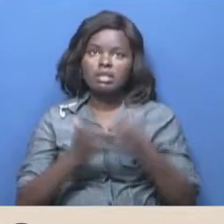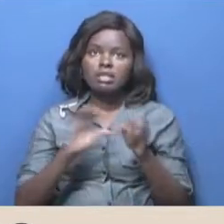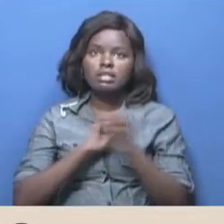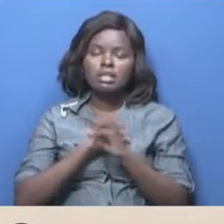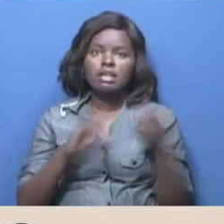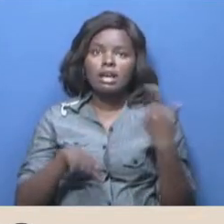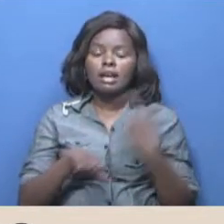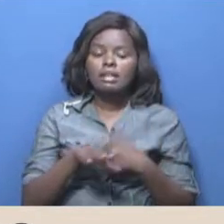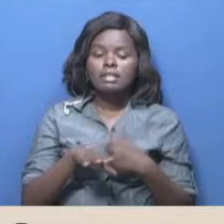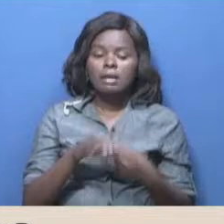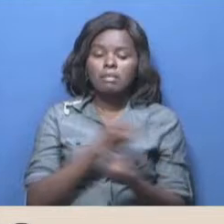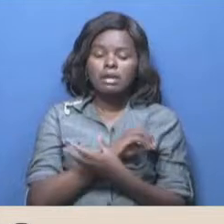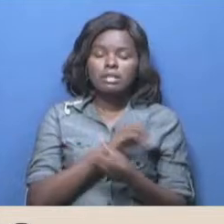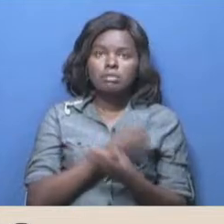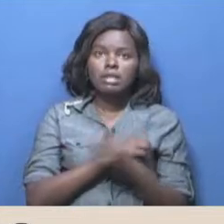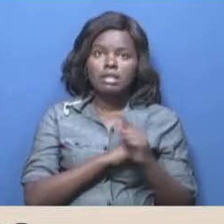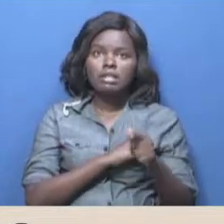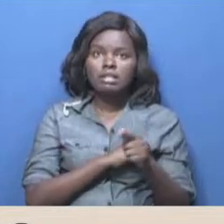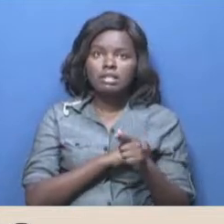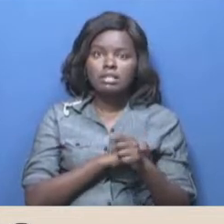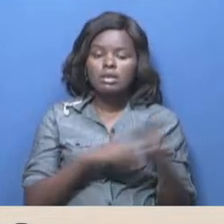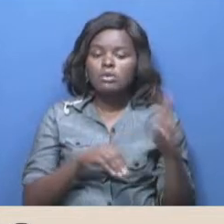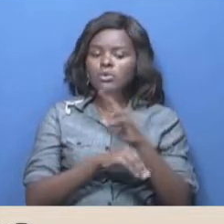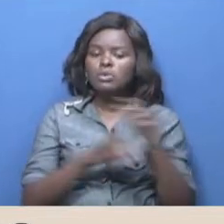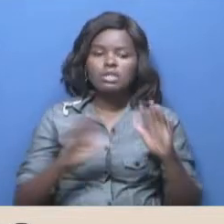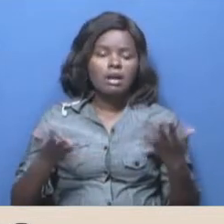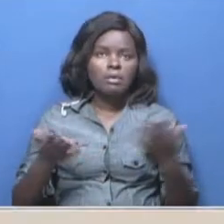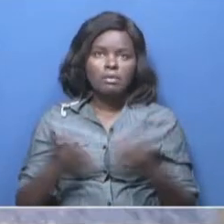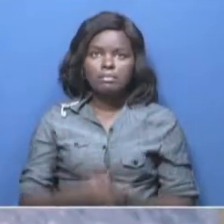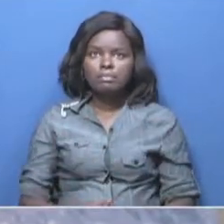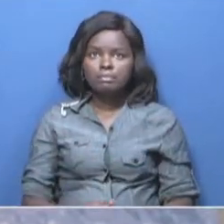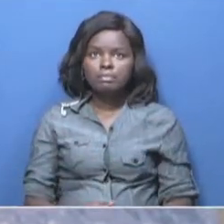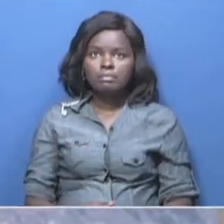pale utakapoeleza jinsi umetumia 31.4 billion.